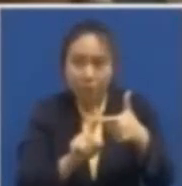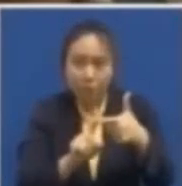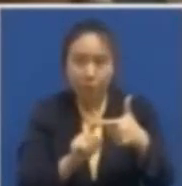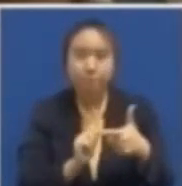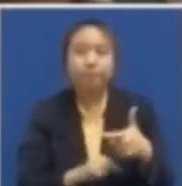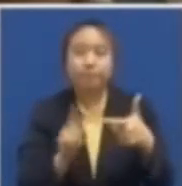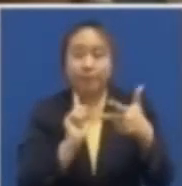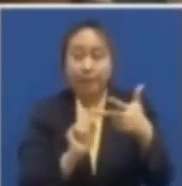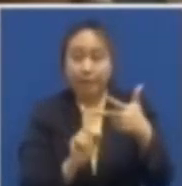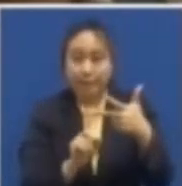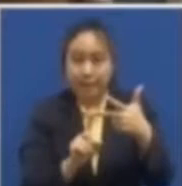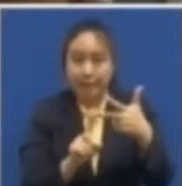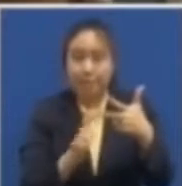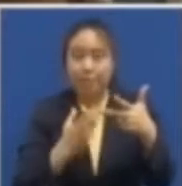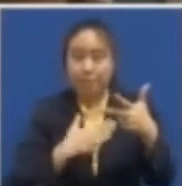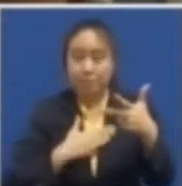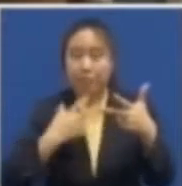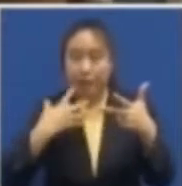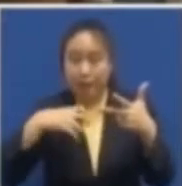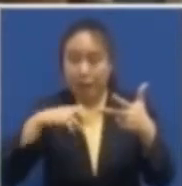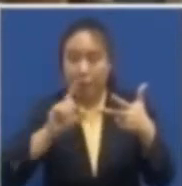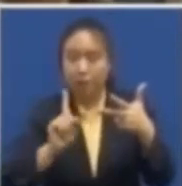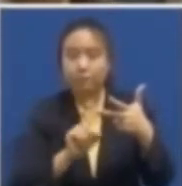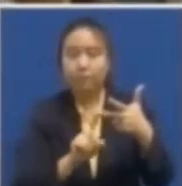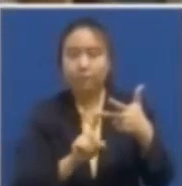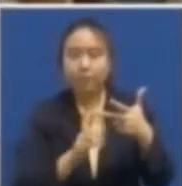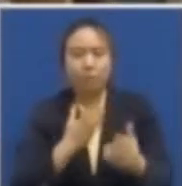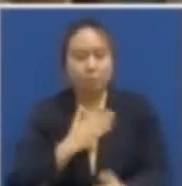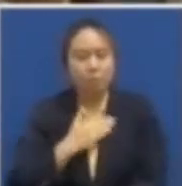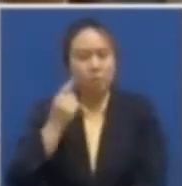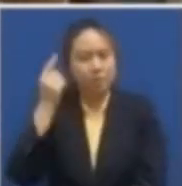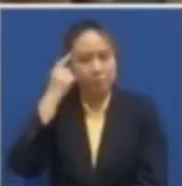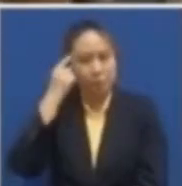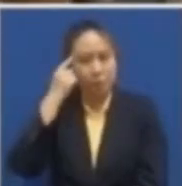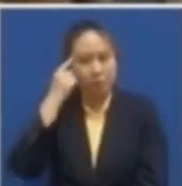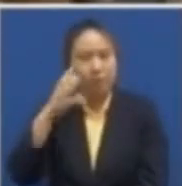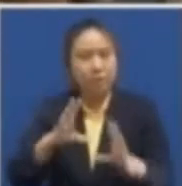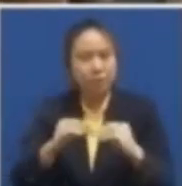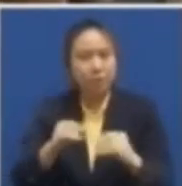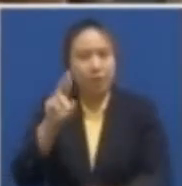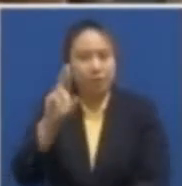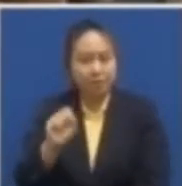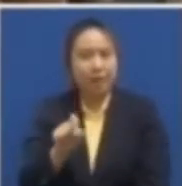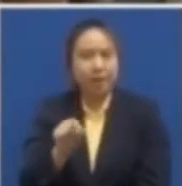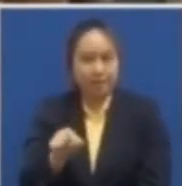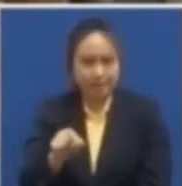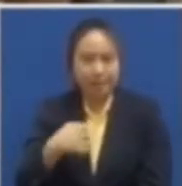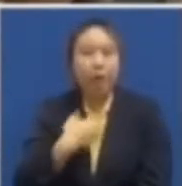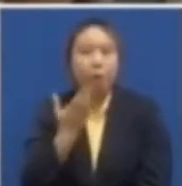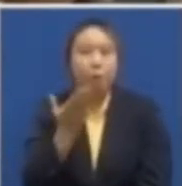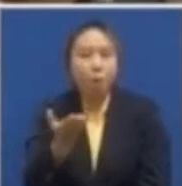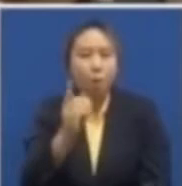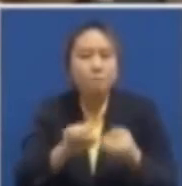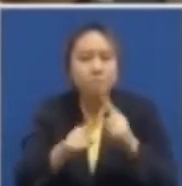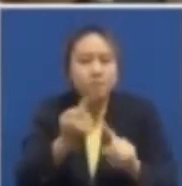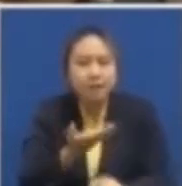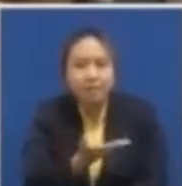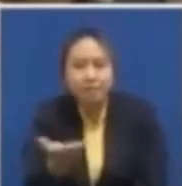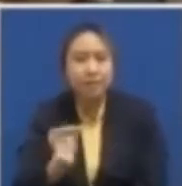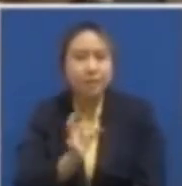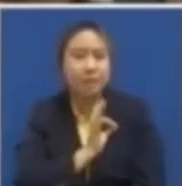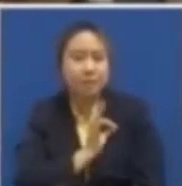การที่3ที่ผมอยากจะกราบเรียนก็คือว่าผมคิดว่าสภาแห่งนี้ผมอยากขอร้องเพื่อนสมาชิกนะครับว่าเราอย่า